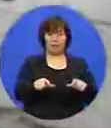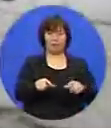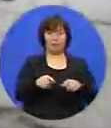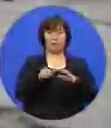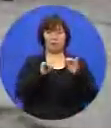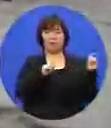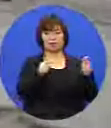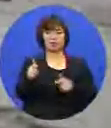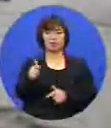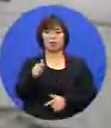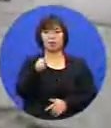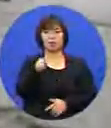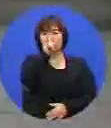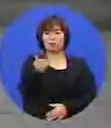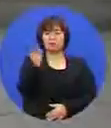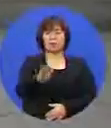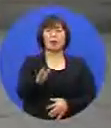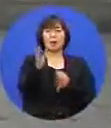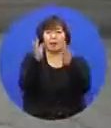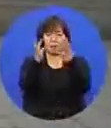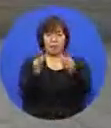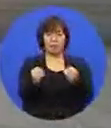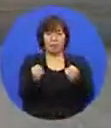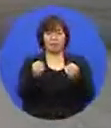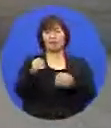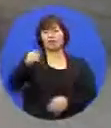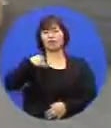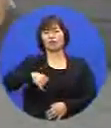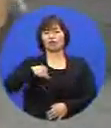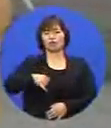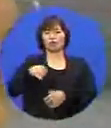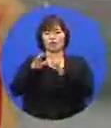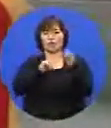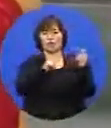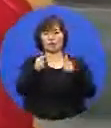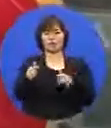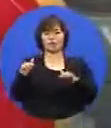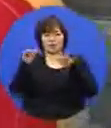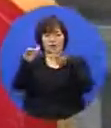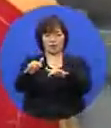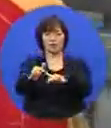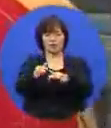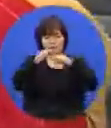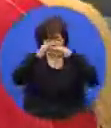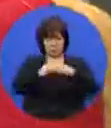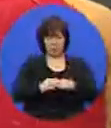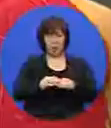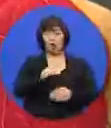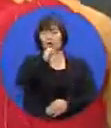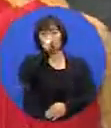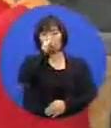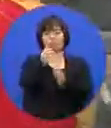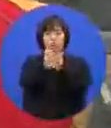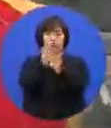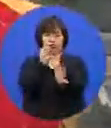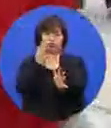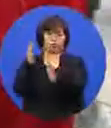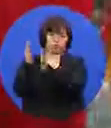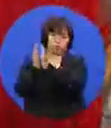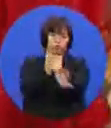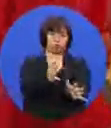있는데 그곳에도 많은 중국 불교 신도들이 참배를 하고 줄을 이어서